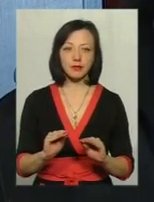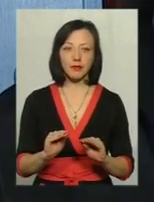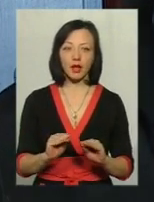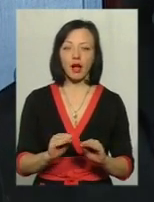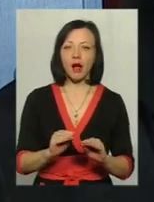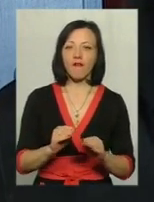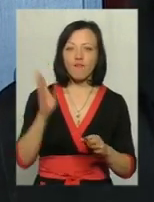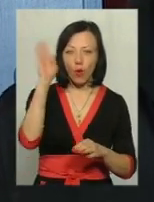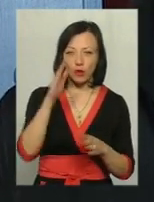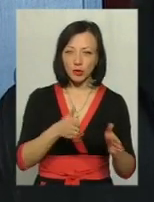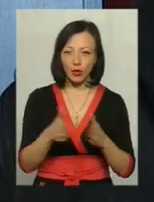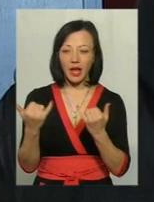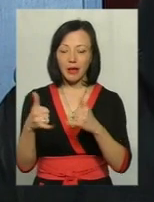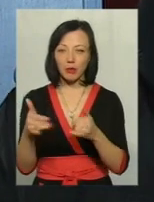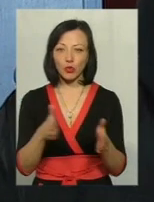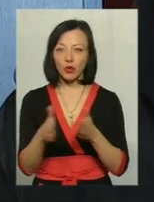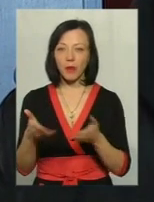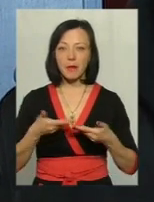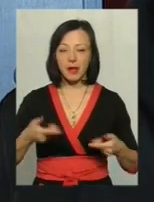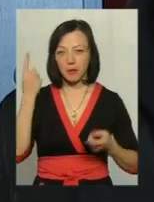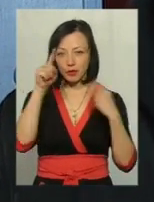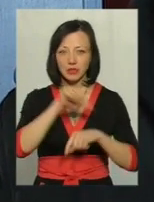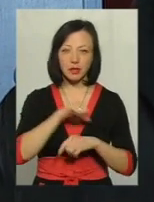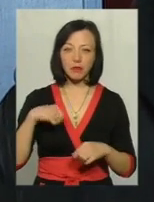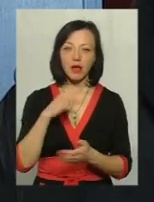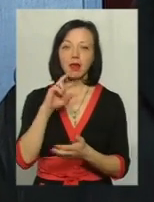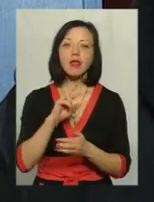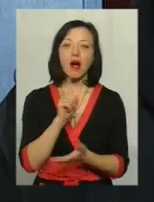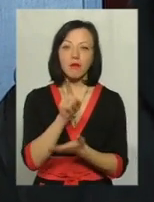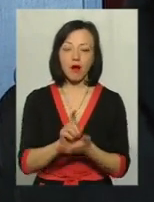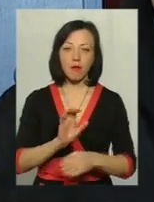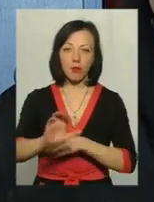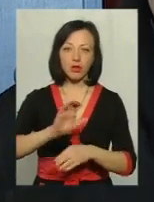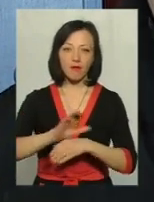хімводопідготовку. Це вже ми придумували самі, як має подаватися